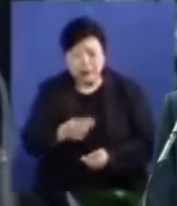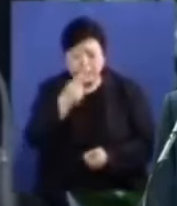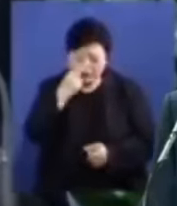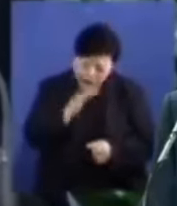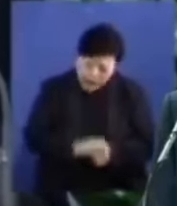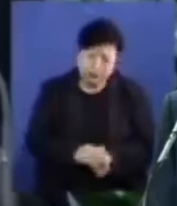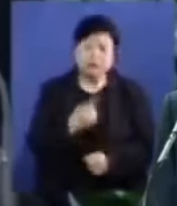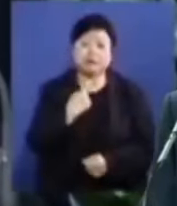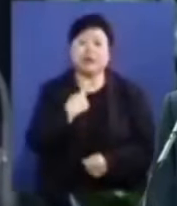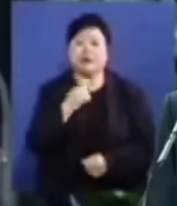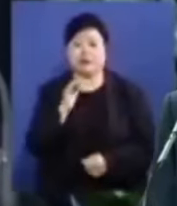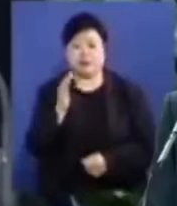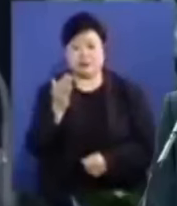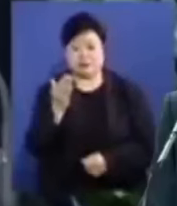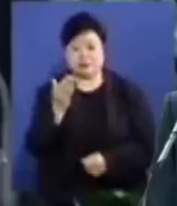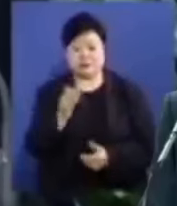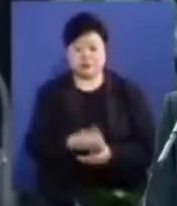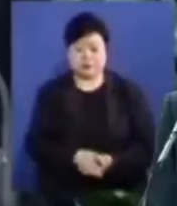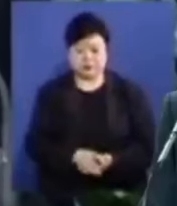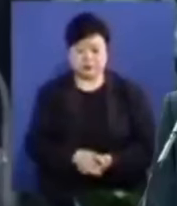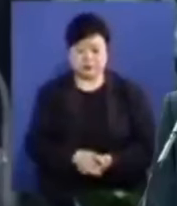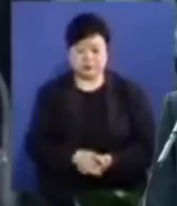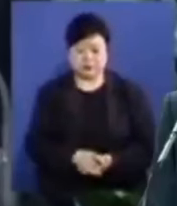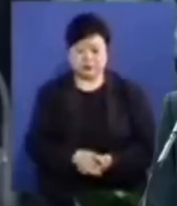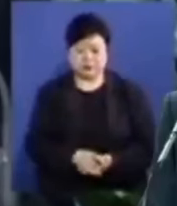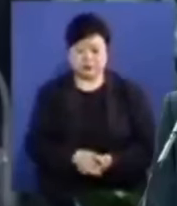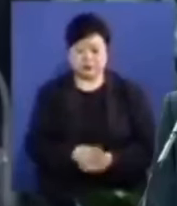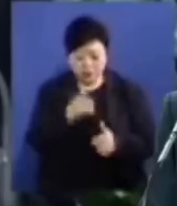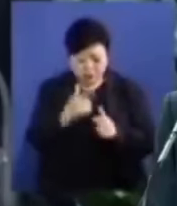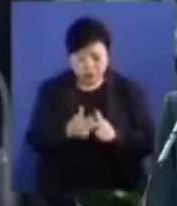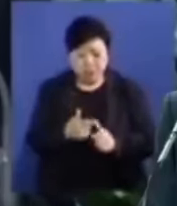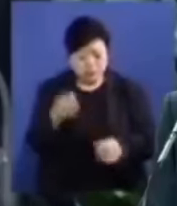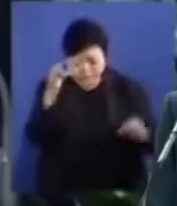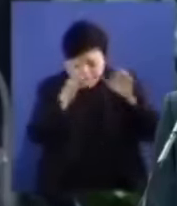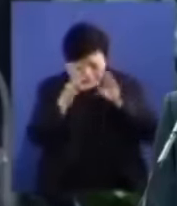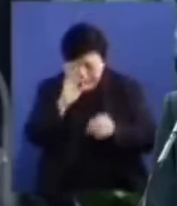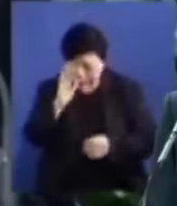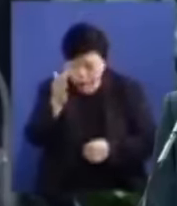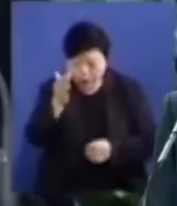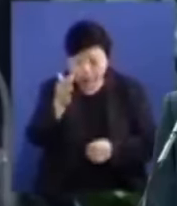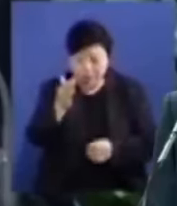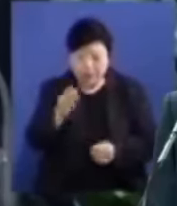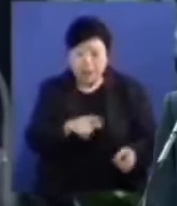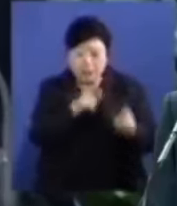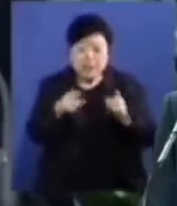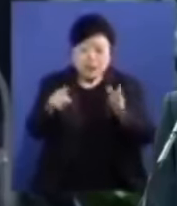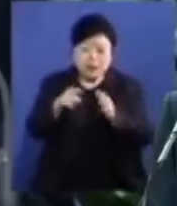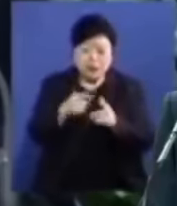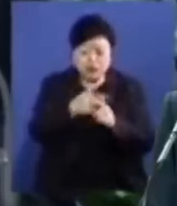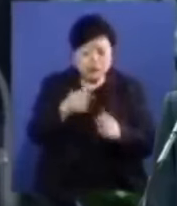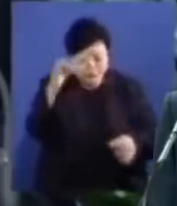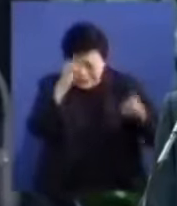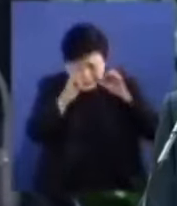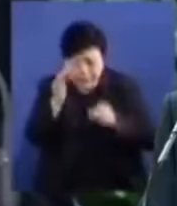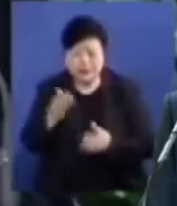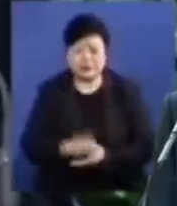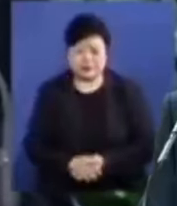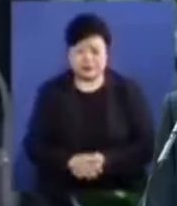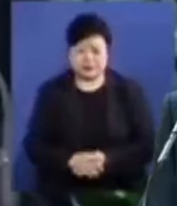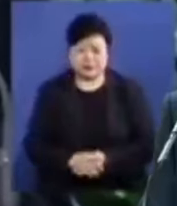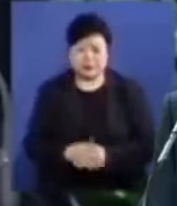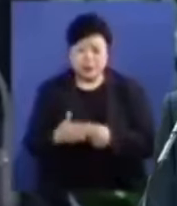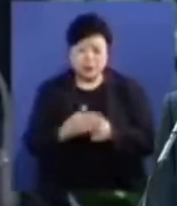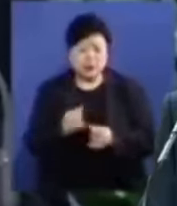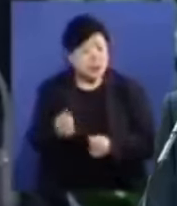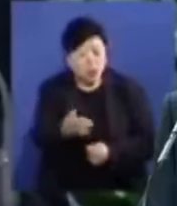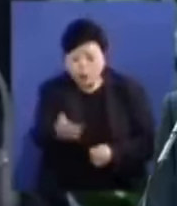일이지. 그렇게 되니까 내가 예수를 안 찾을 도리가 없어요. 살려면 찾아야 돼요. 아무도 도와줄